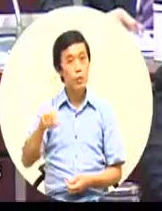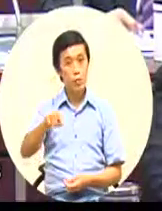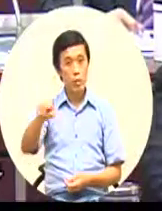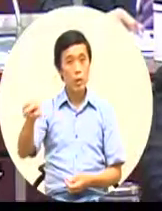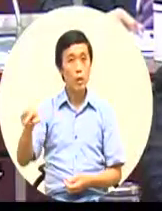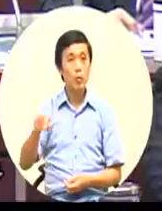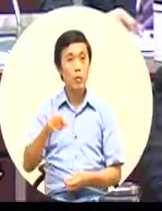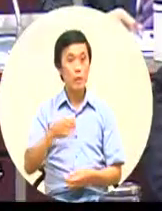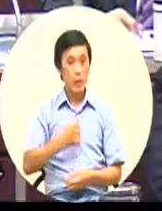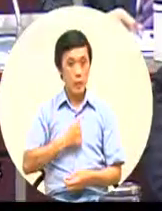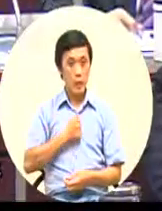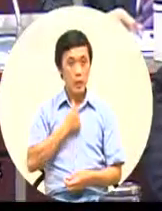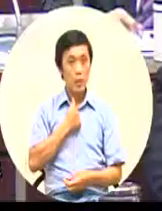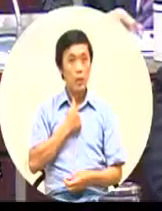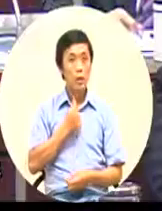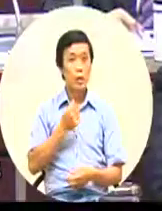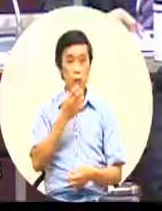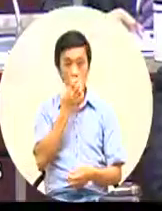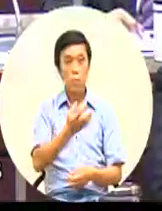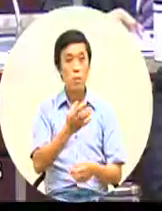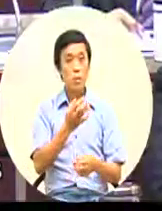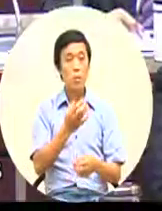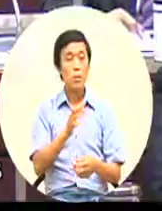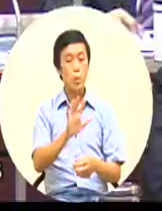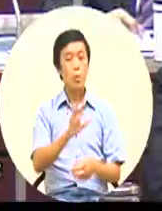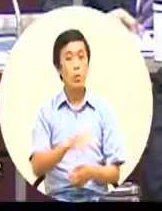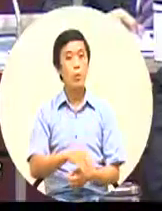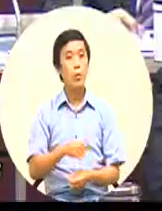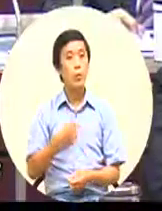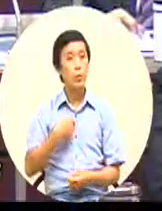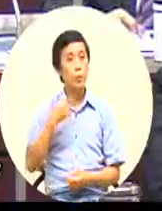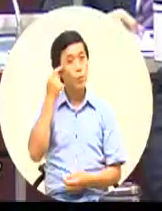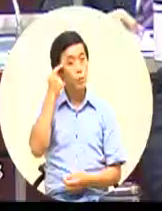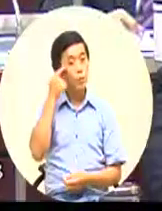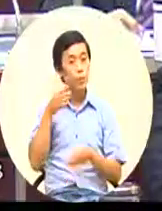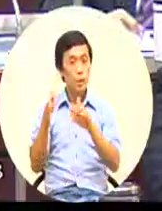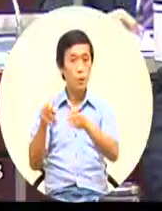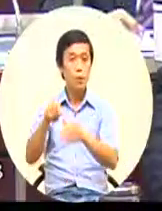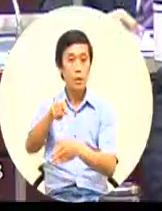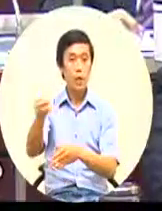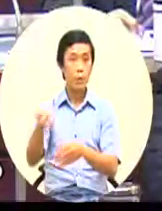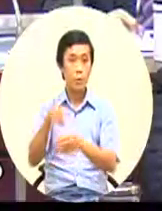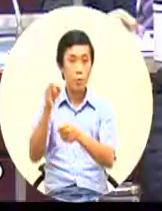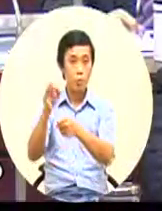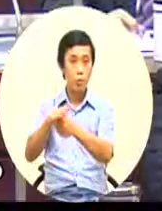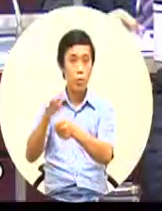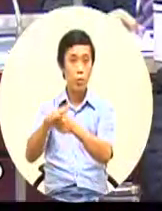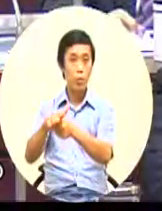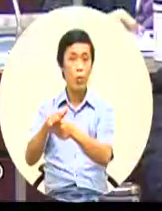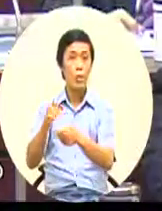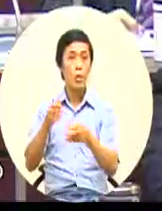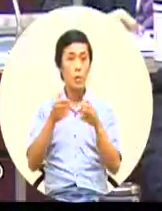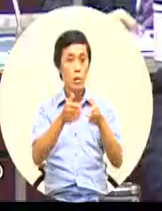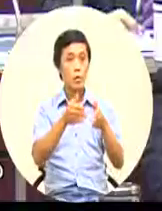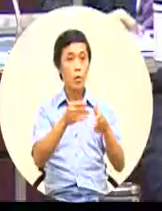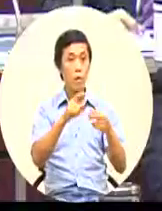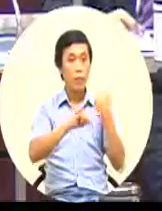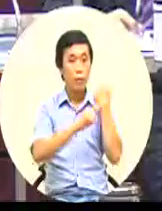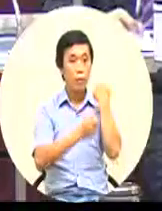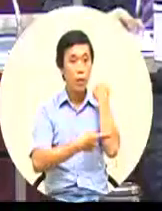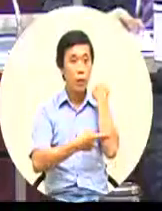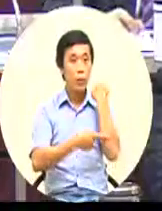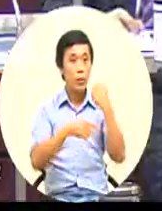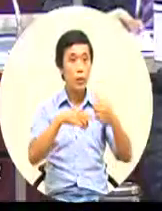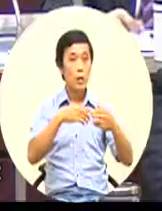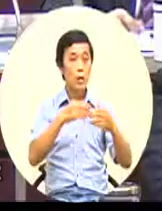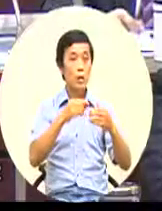实有很大的吃亏，所以讲，阮即摆尽量甲补偿，尽量徛在法律会当应准的范围，甲